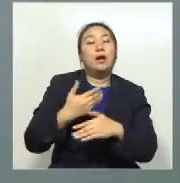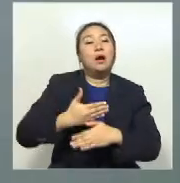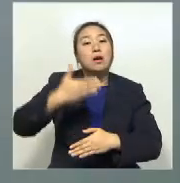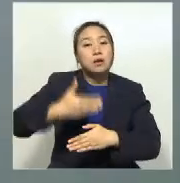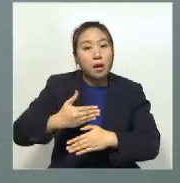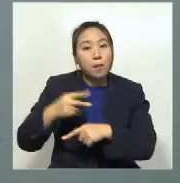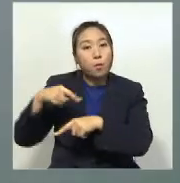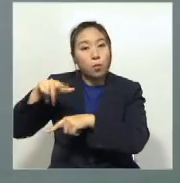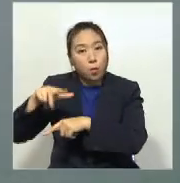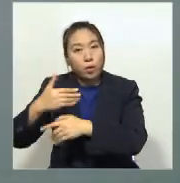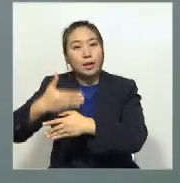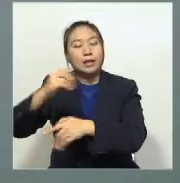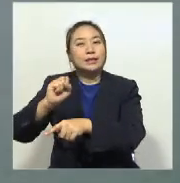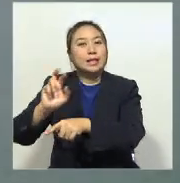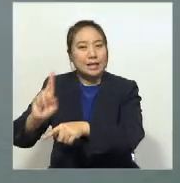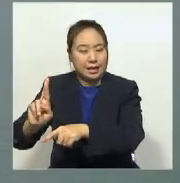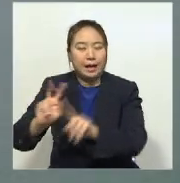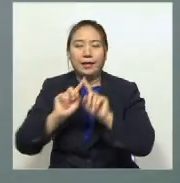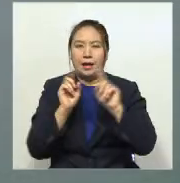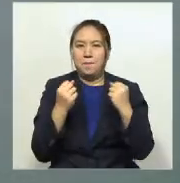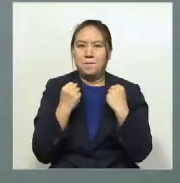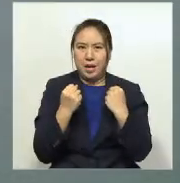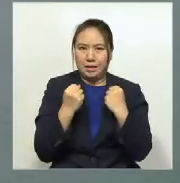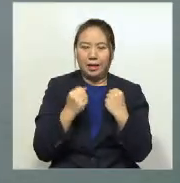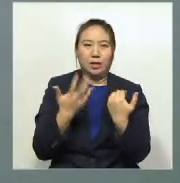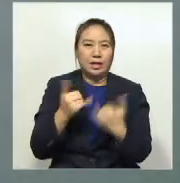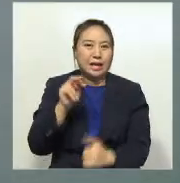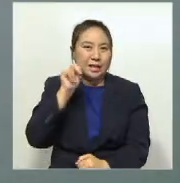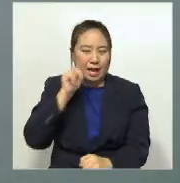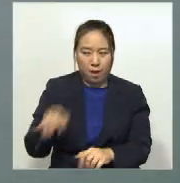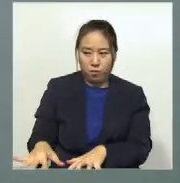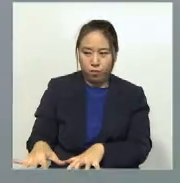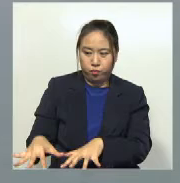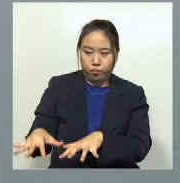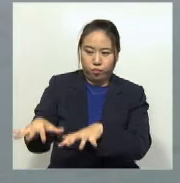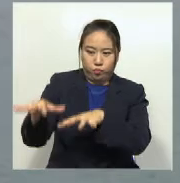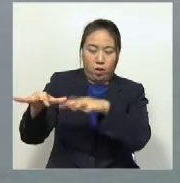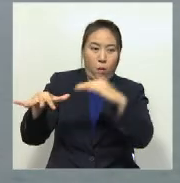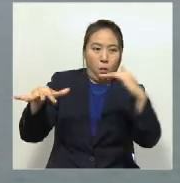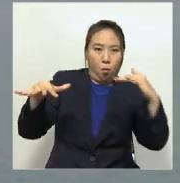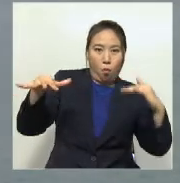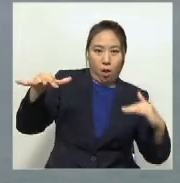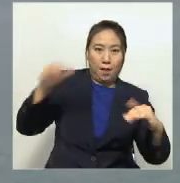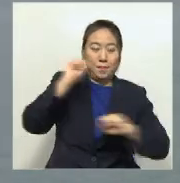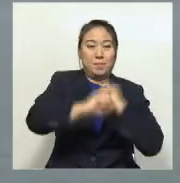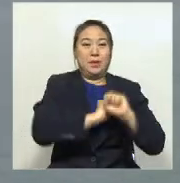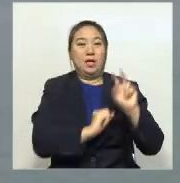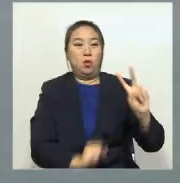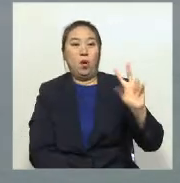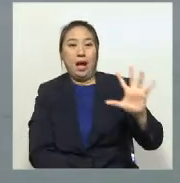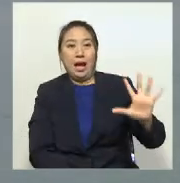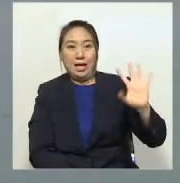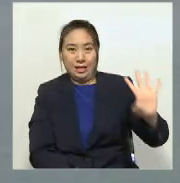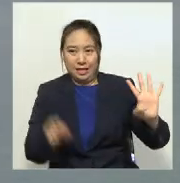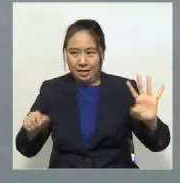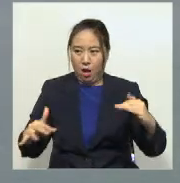การยfactนยัและใหความมั่นใจได้เลยถึงแ้ว่าปริมาน้ำอาจจะสูงกาปี 2554 แต่ยังสามารถบริหารจัดการน